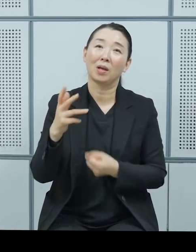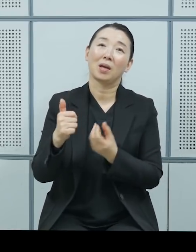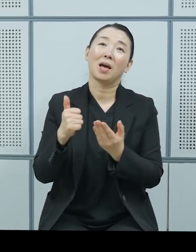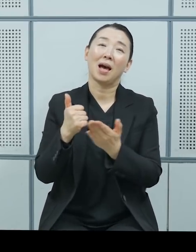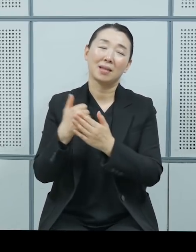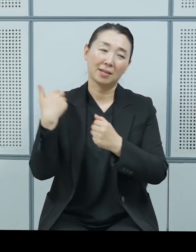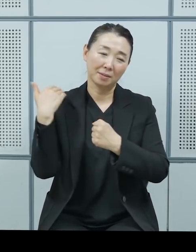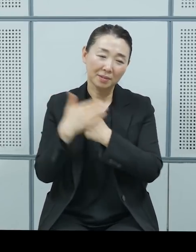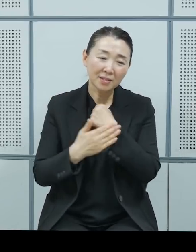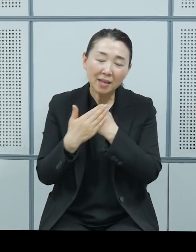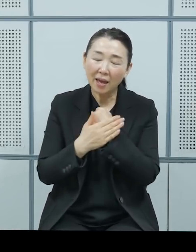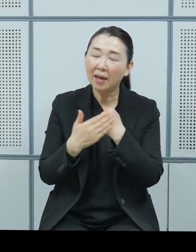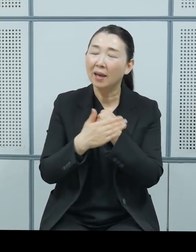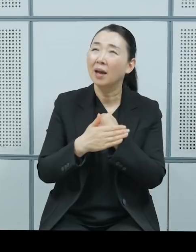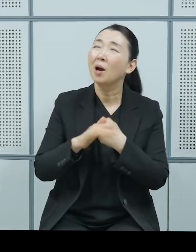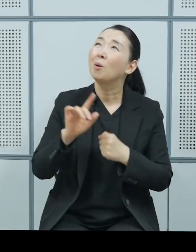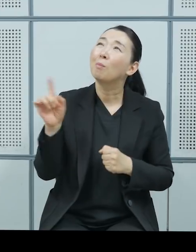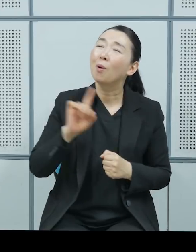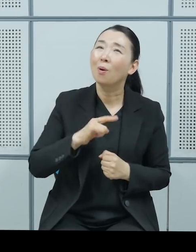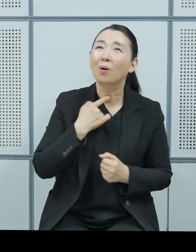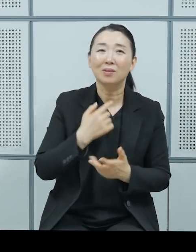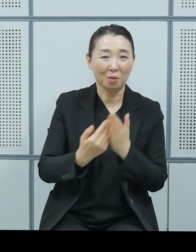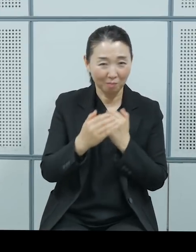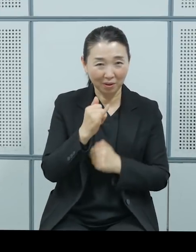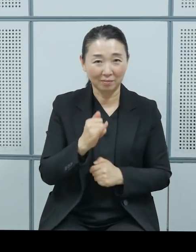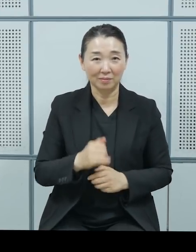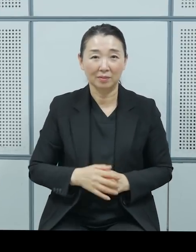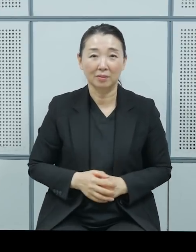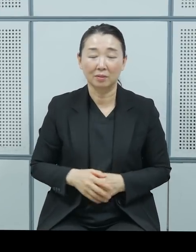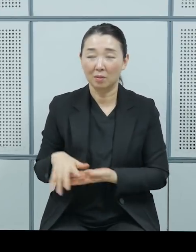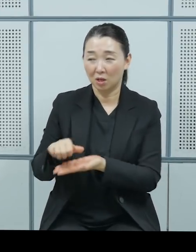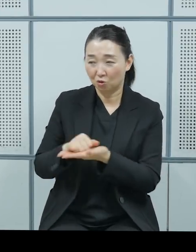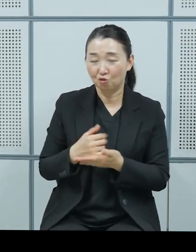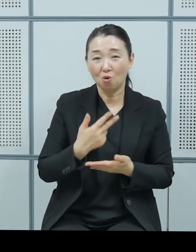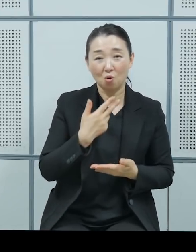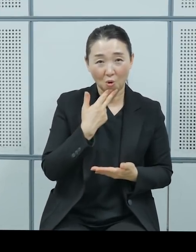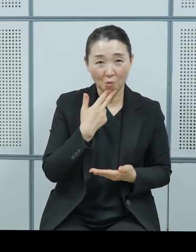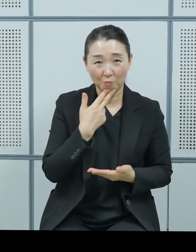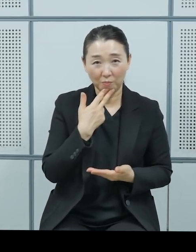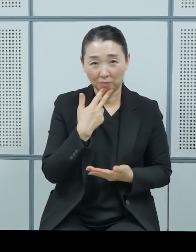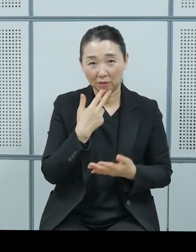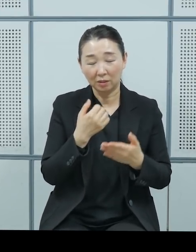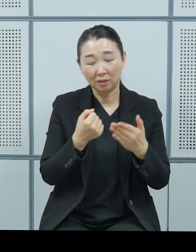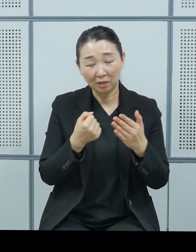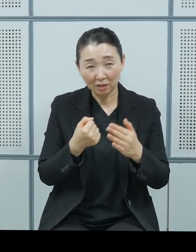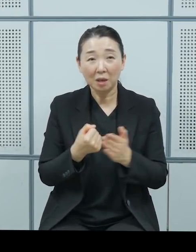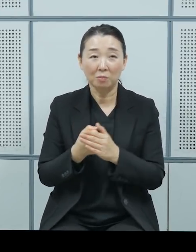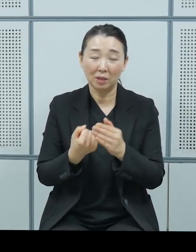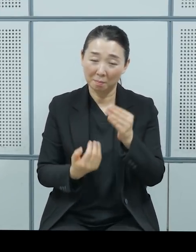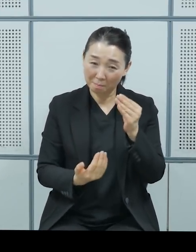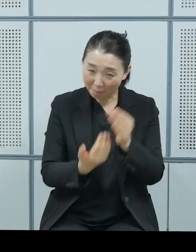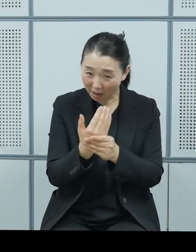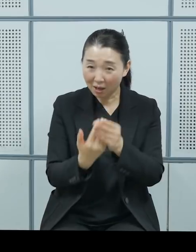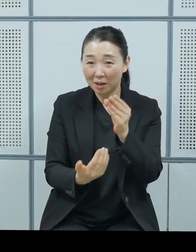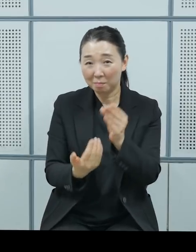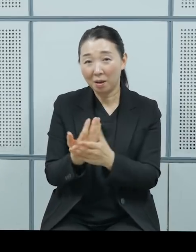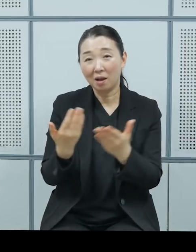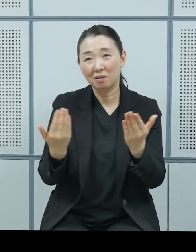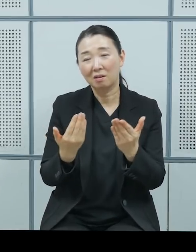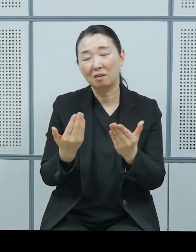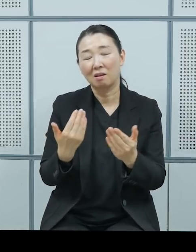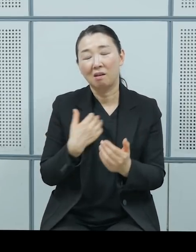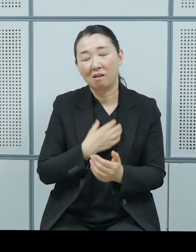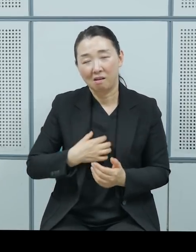하나님의 은혜가 어떤 것인지를 경험하기 시작하는데 수용하지 않기 때문에 일어나는 일들이 훨씬